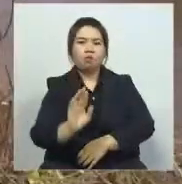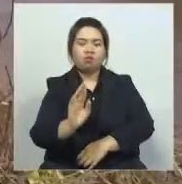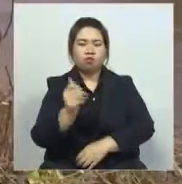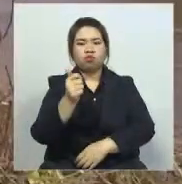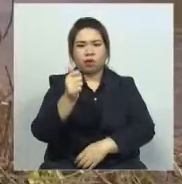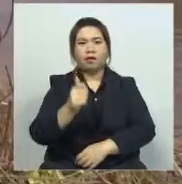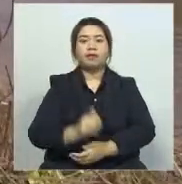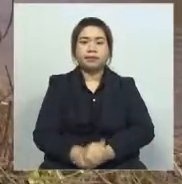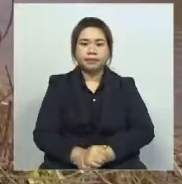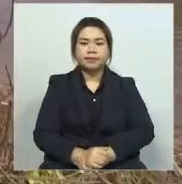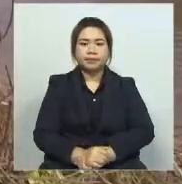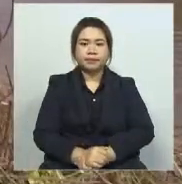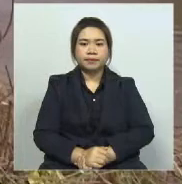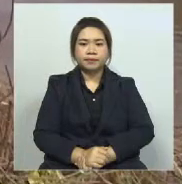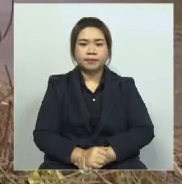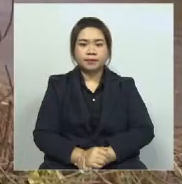างเป็นอย่างมาก